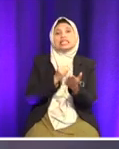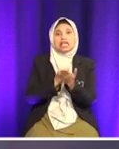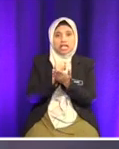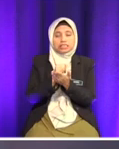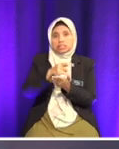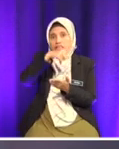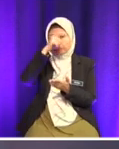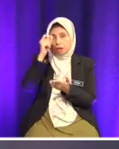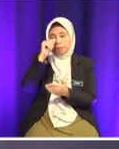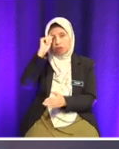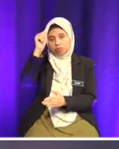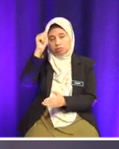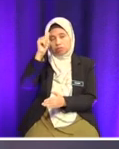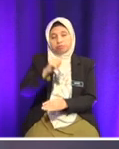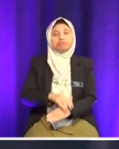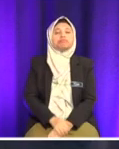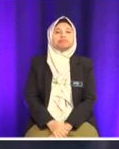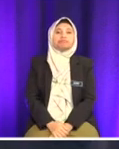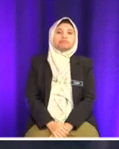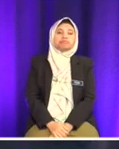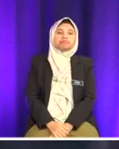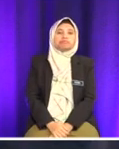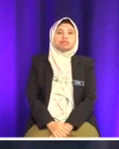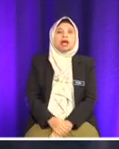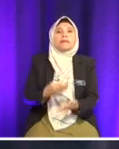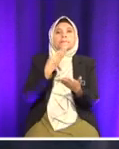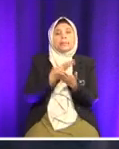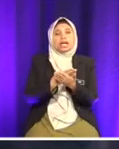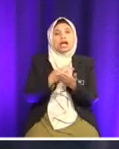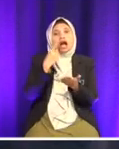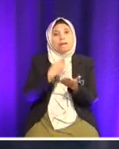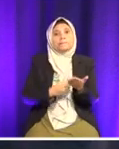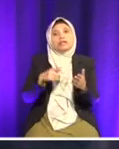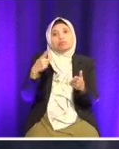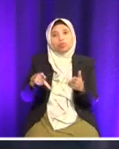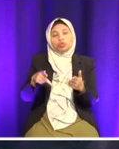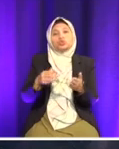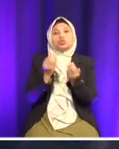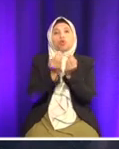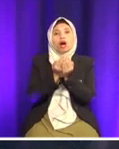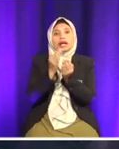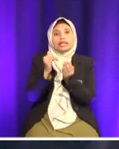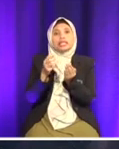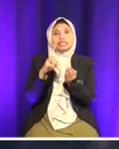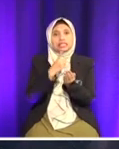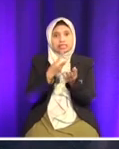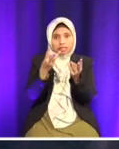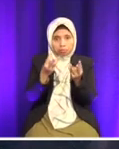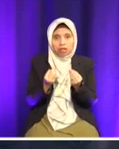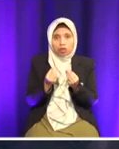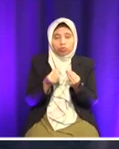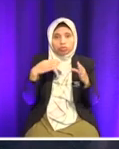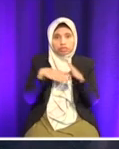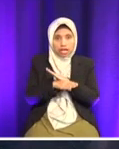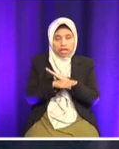karena Allah Subhanahu Wa Ta'ala Iya baik jadi apapun doa yang kita minta kepada Allah dalam